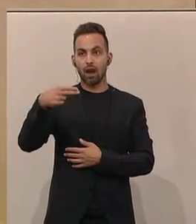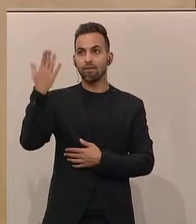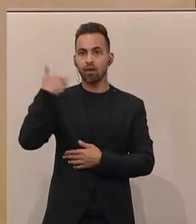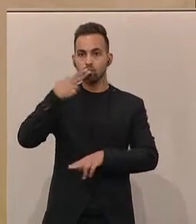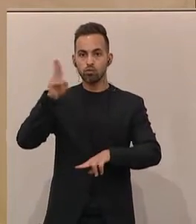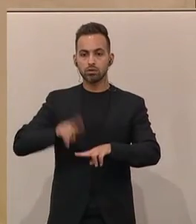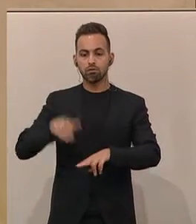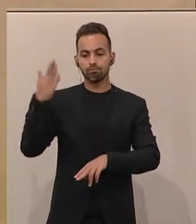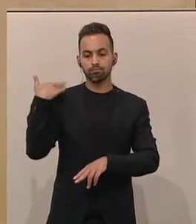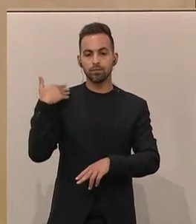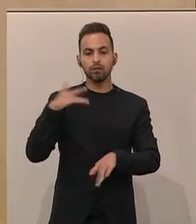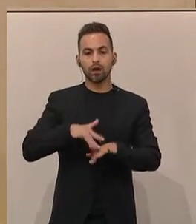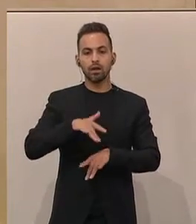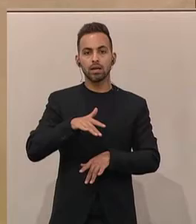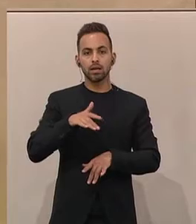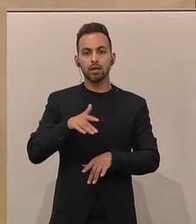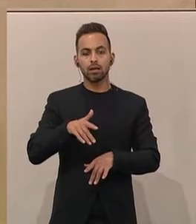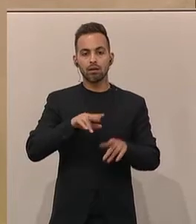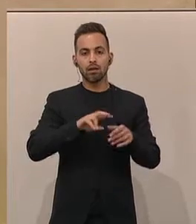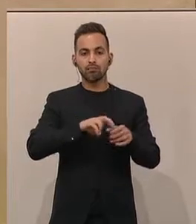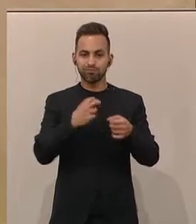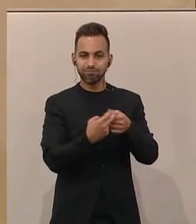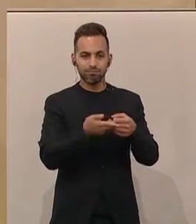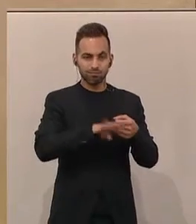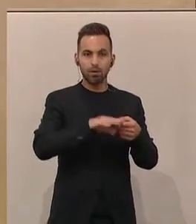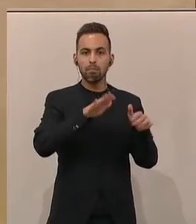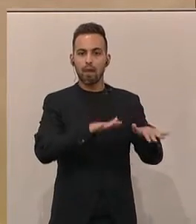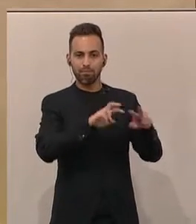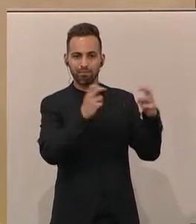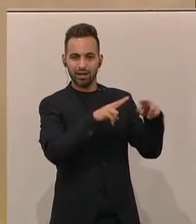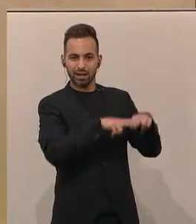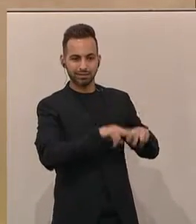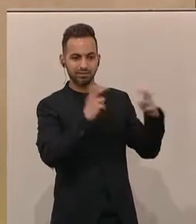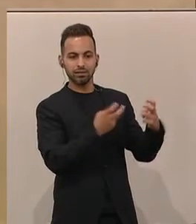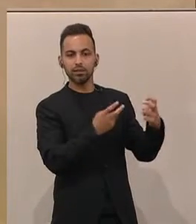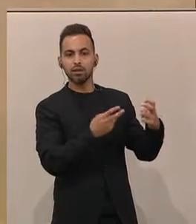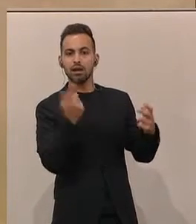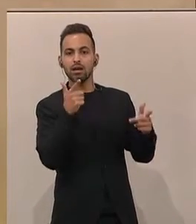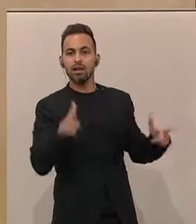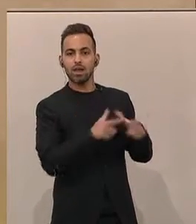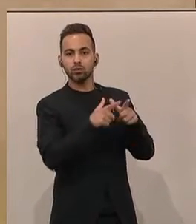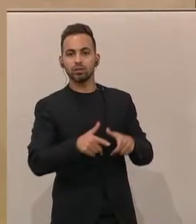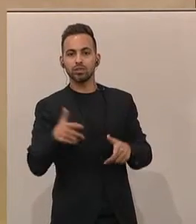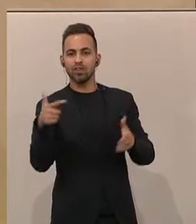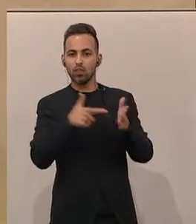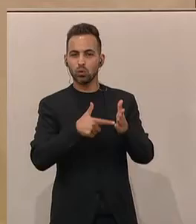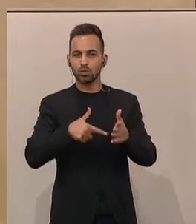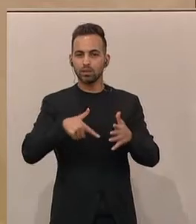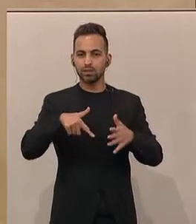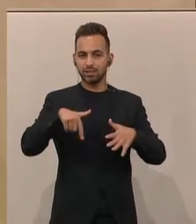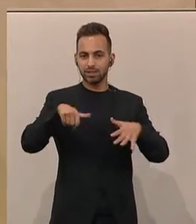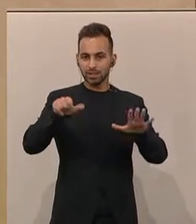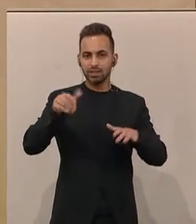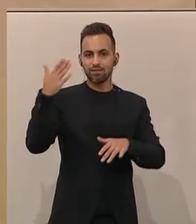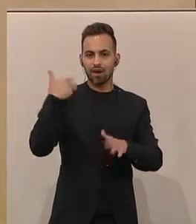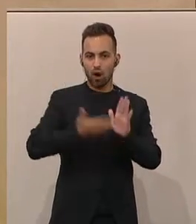bezüglich des Anfalls von hinterbliebenen Leistungen. Die alte Regelung ist mit 30.06.2018 aufgehoben worden. Wir nehmen